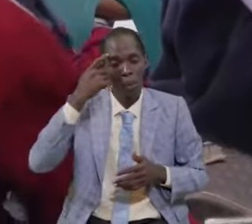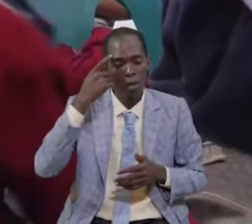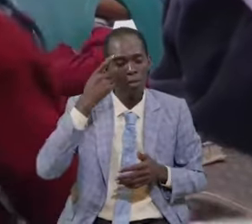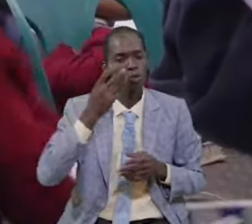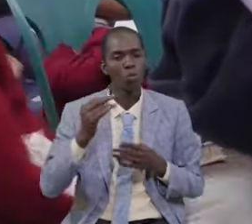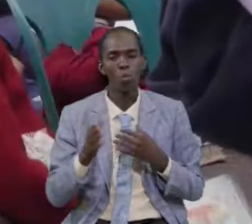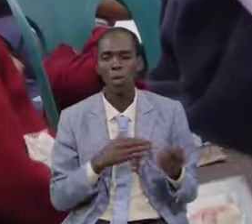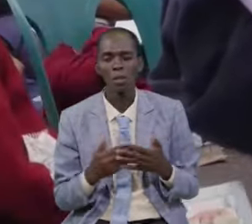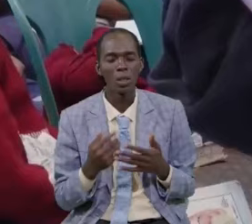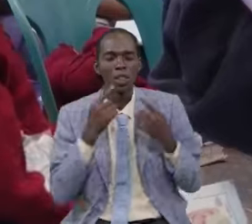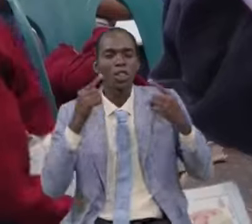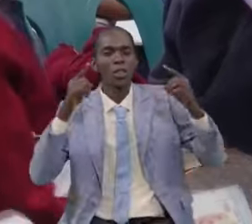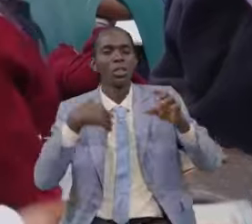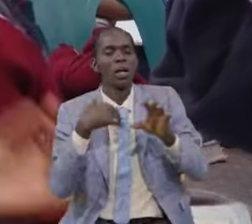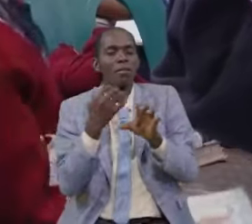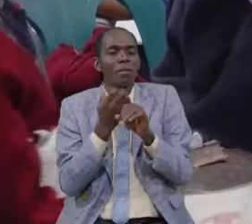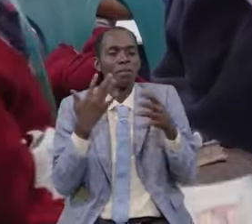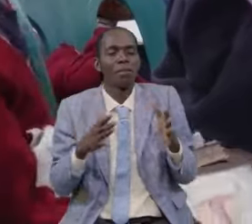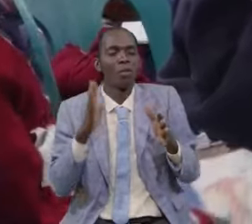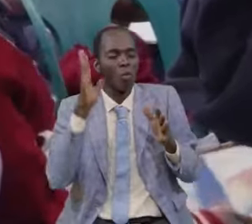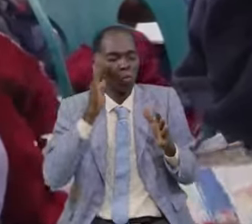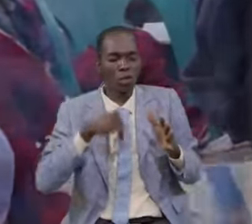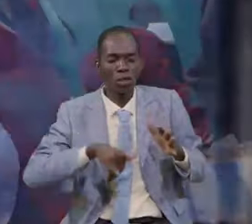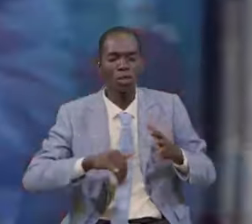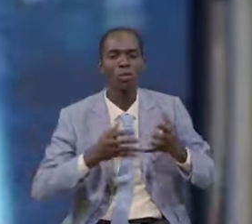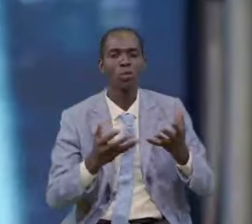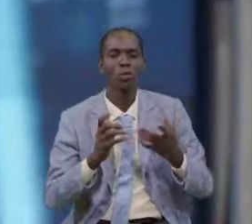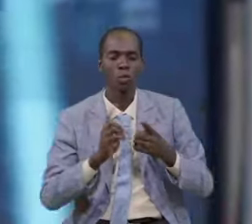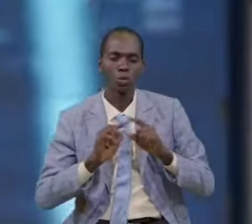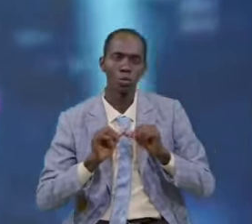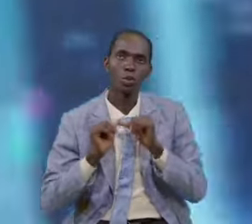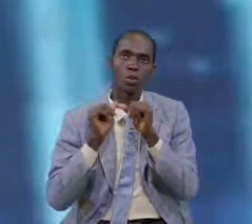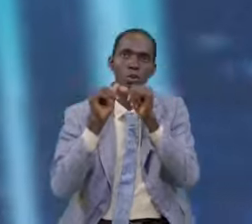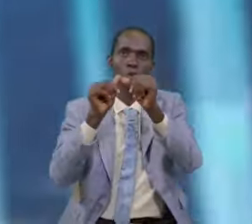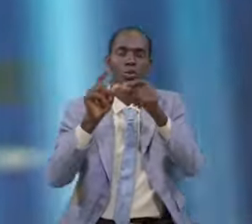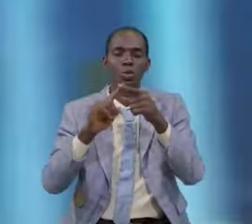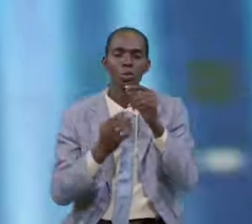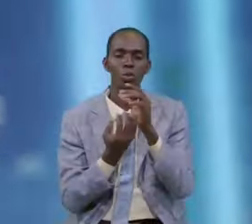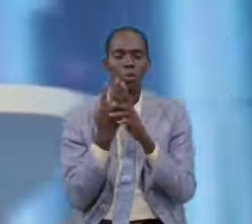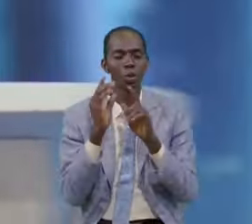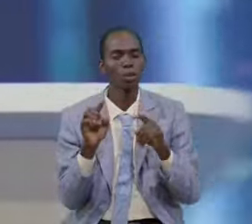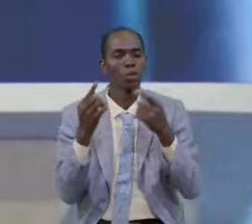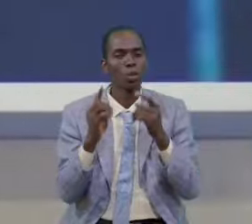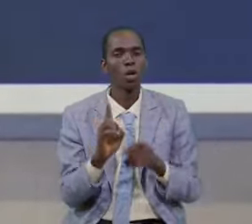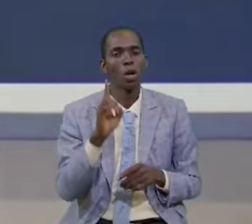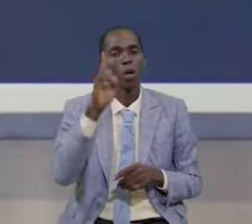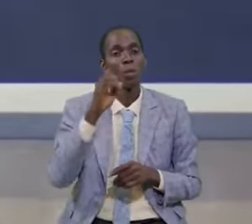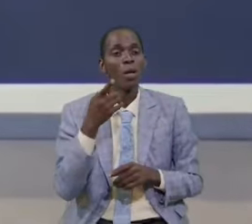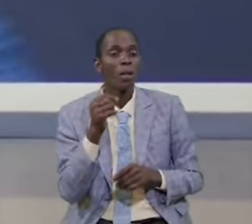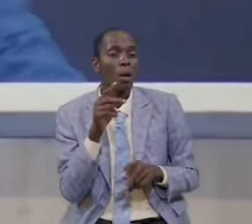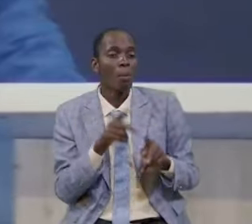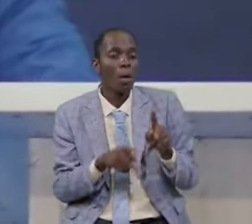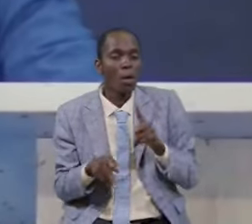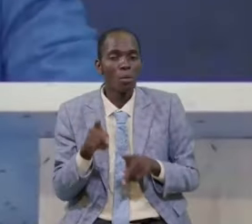autre chose, je vais encore sur la voie du succès. Ceux-là qui ont la pensée, l'esprit, ce sont ceux-là qui gagnent,